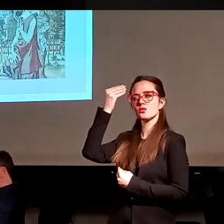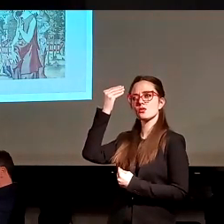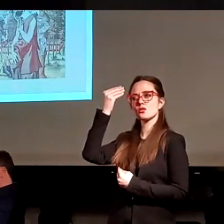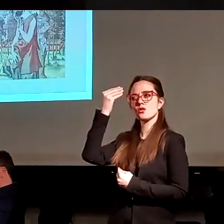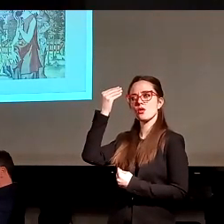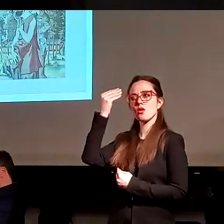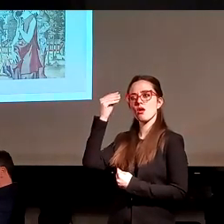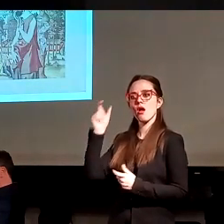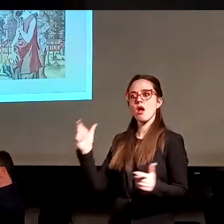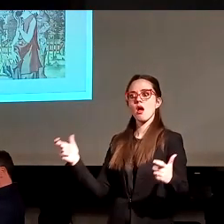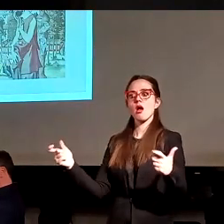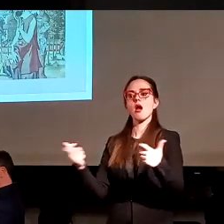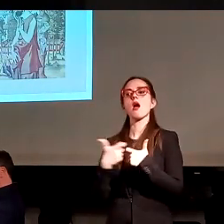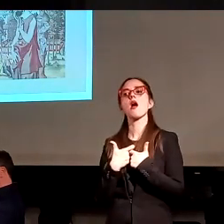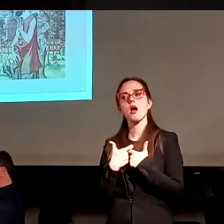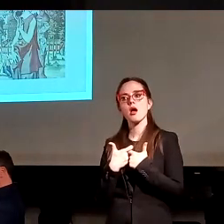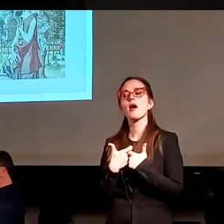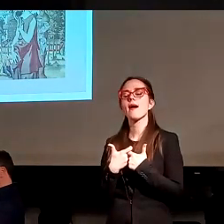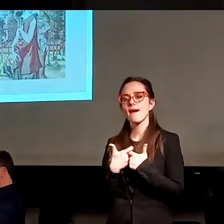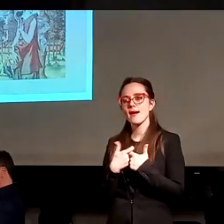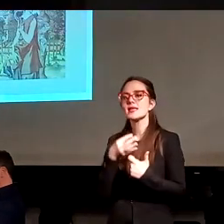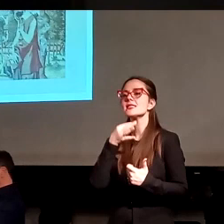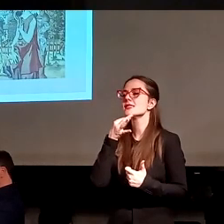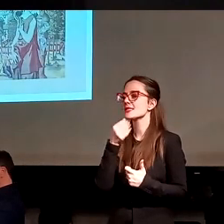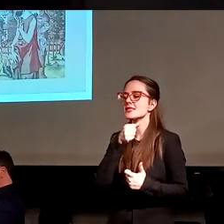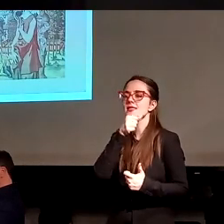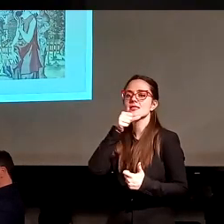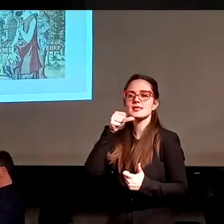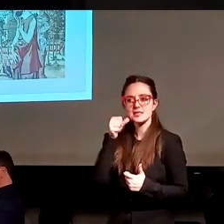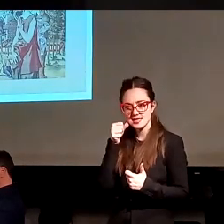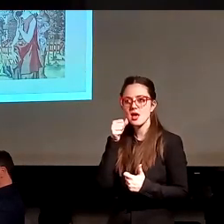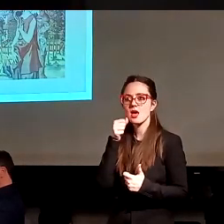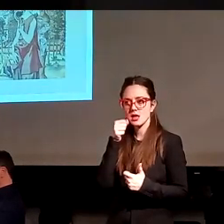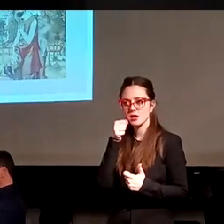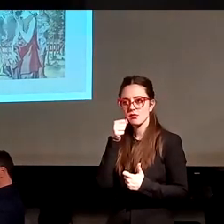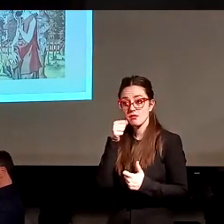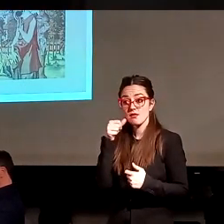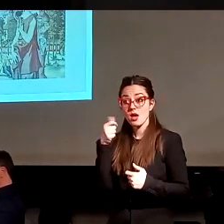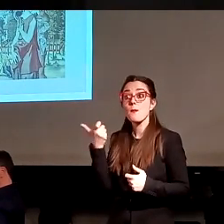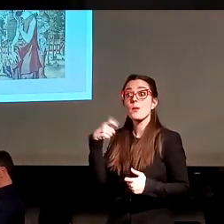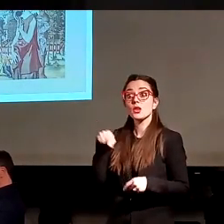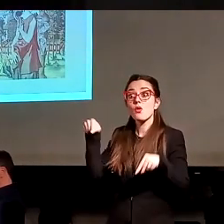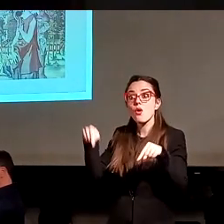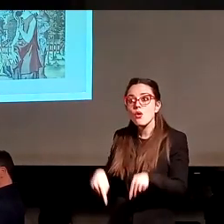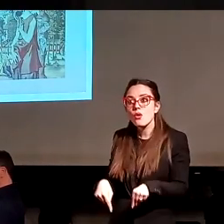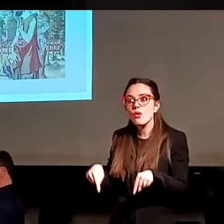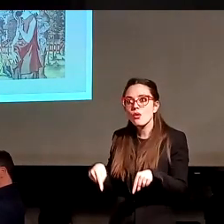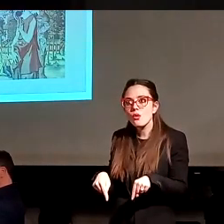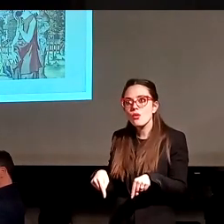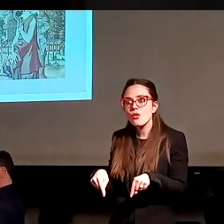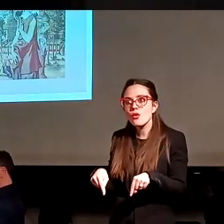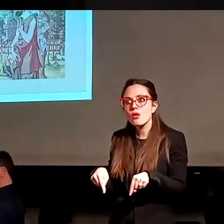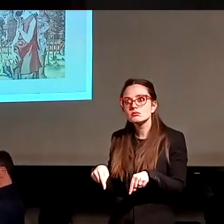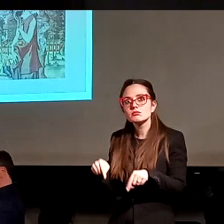che gli immobili un prezzo minimo adesso la sua percezione